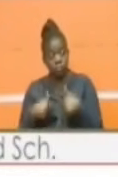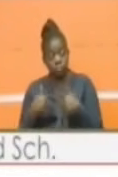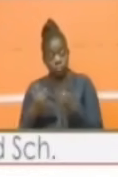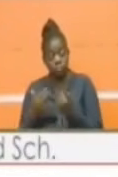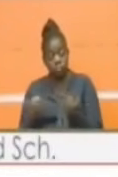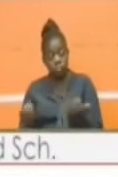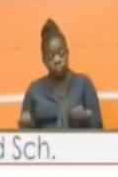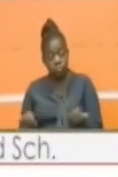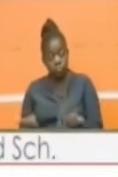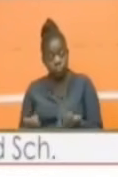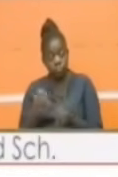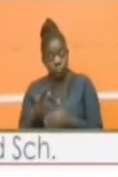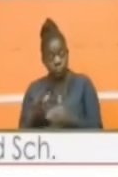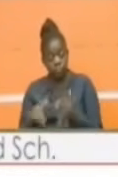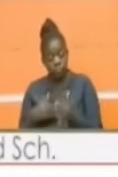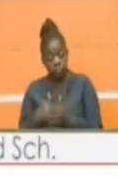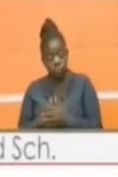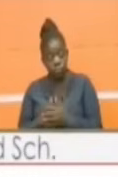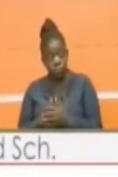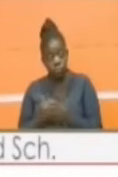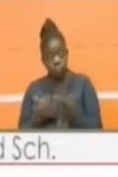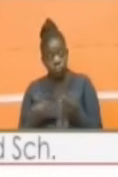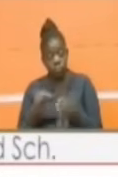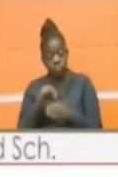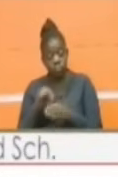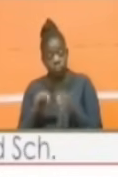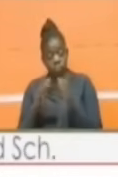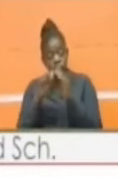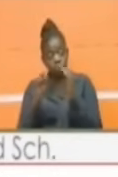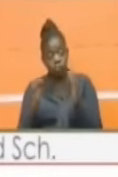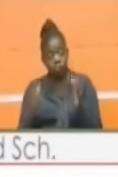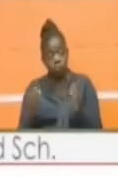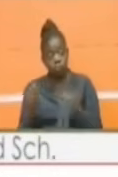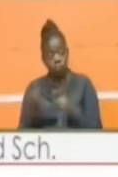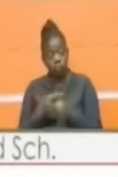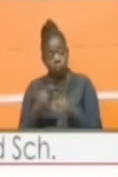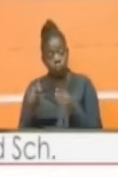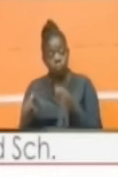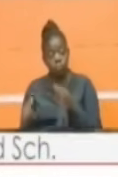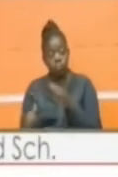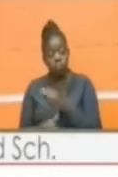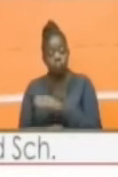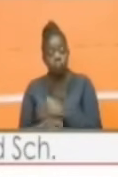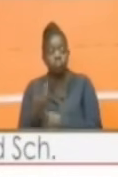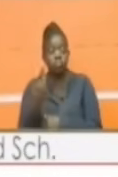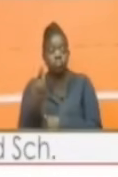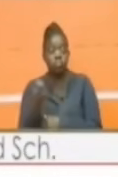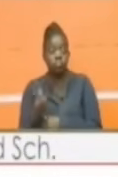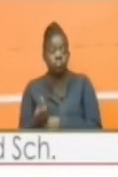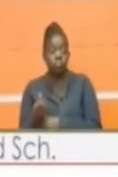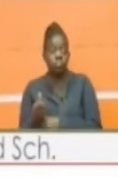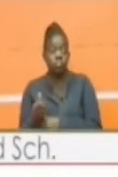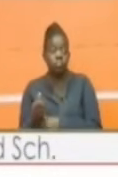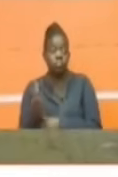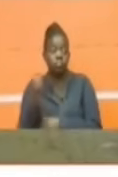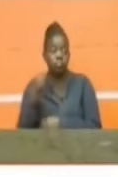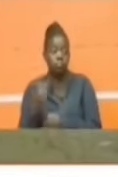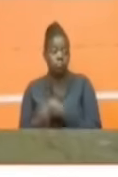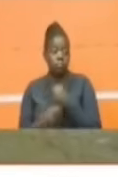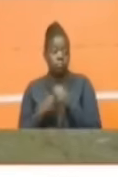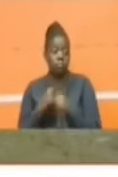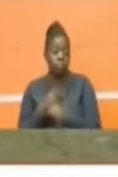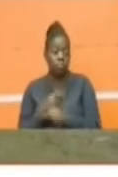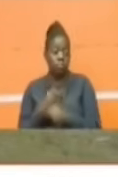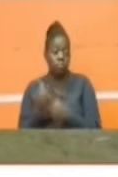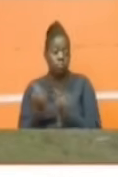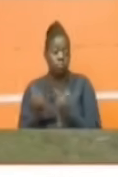avana bonaba ni basama kwa national level kujaka basama kwa under 16 kaba ya last year mwebali so